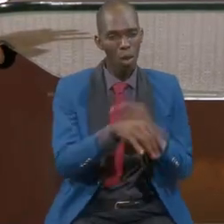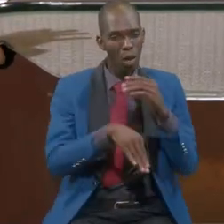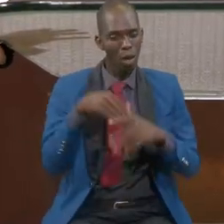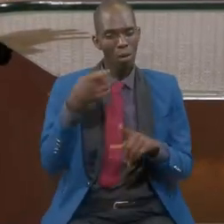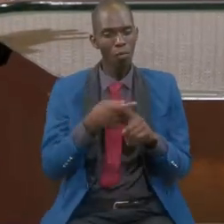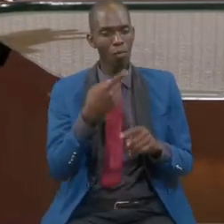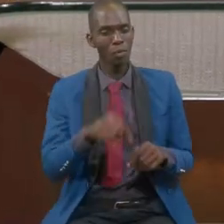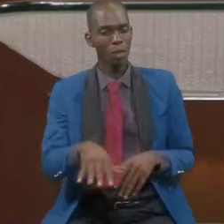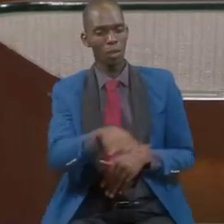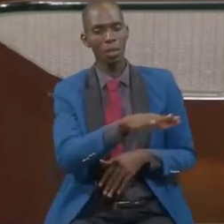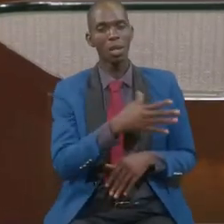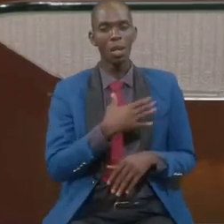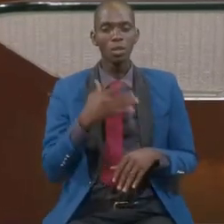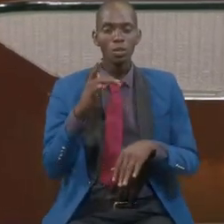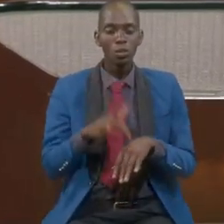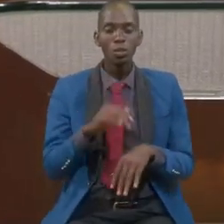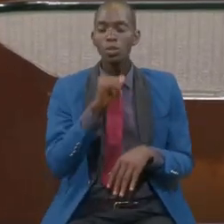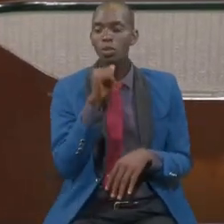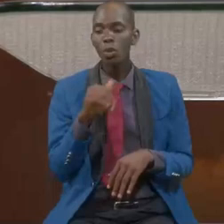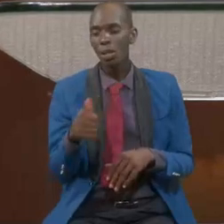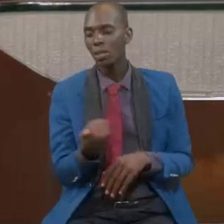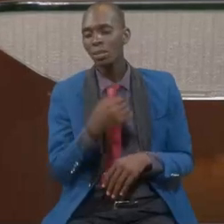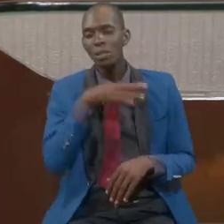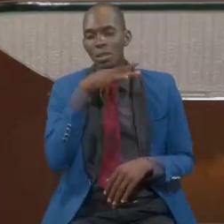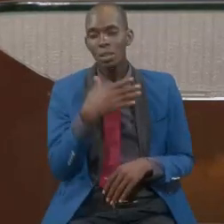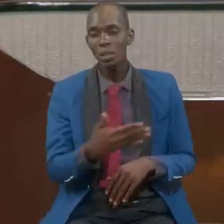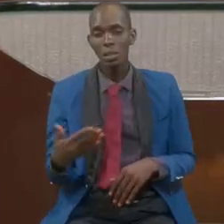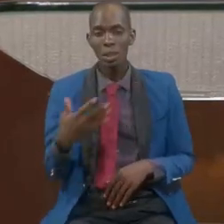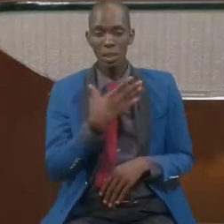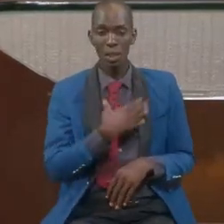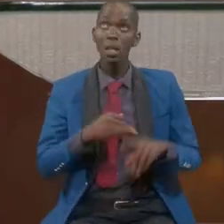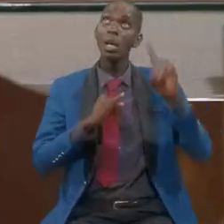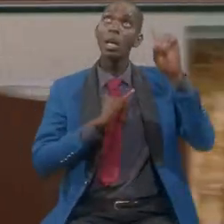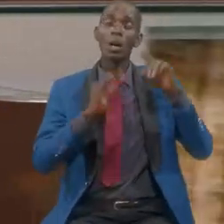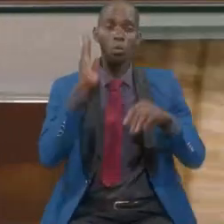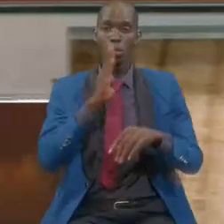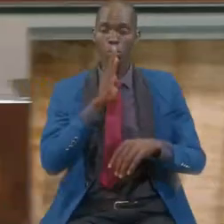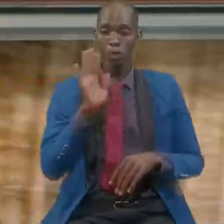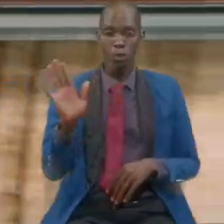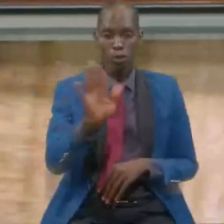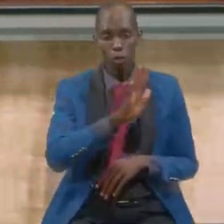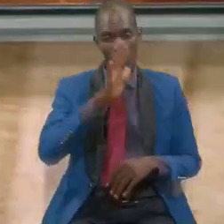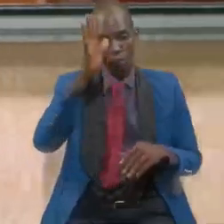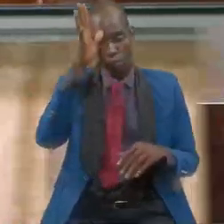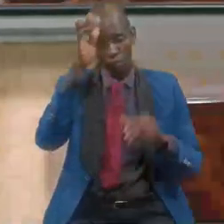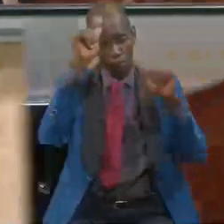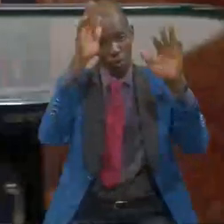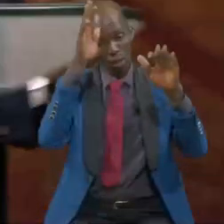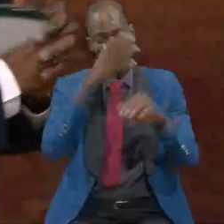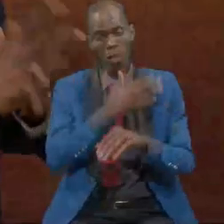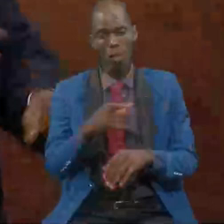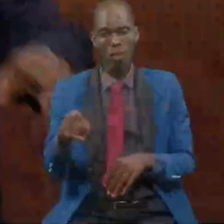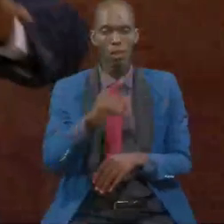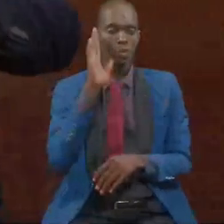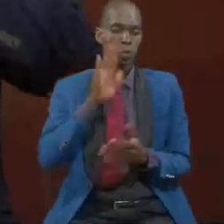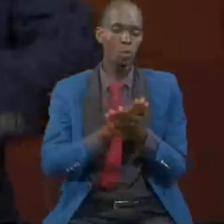le Seigneur, et ne touchez pas ce qui est impur, et je vous serai un père, et vous serez mes fils et mes